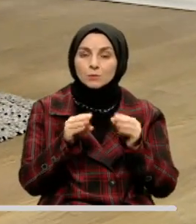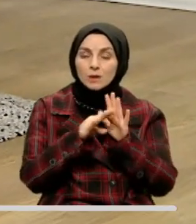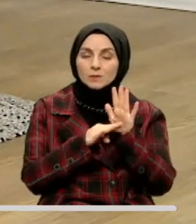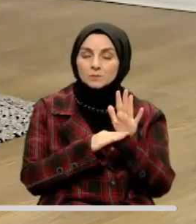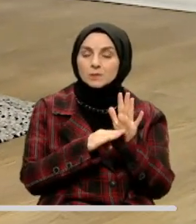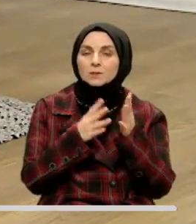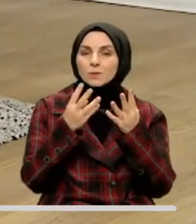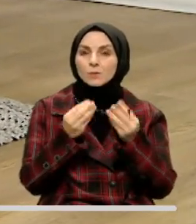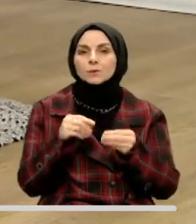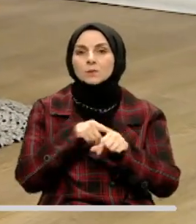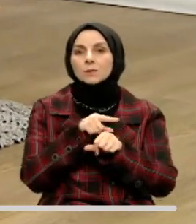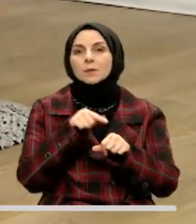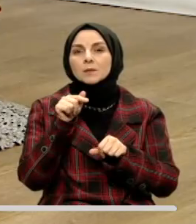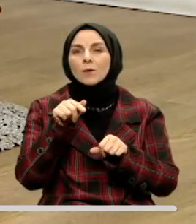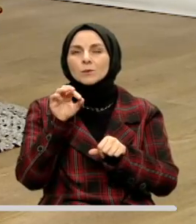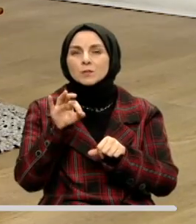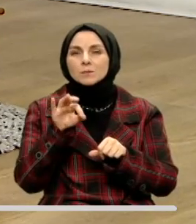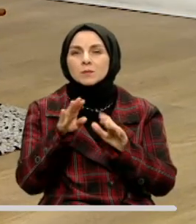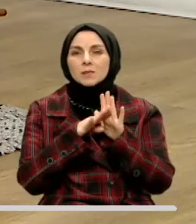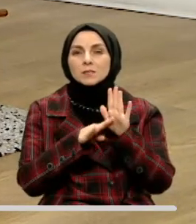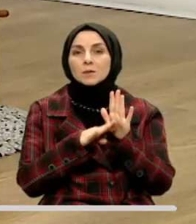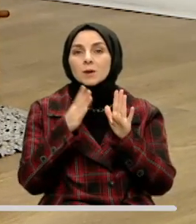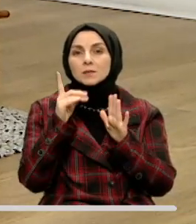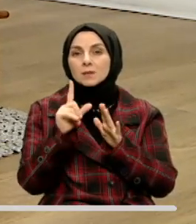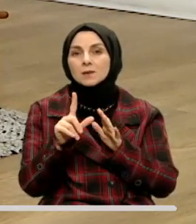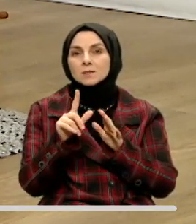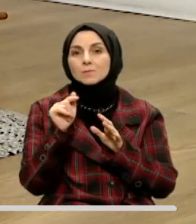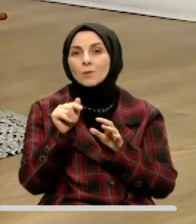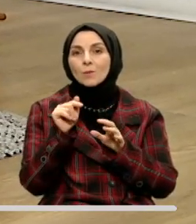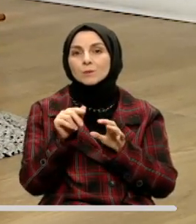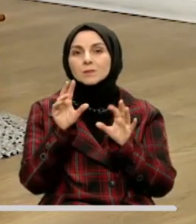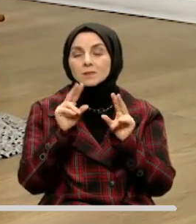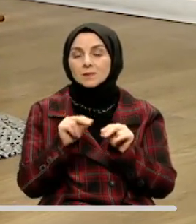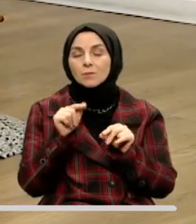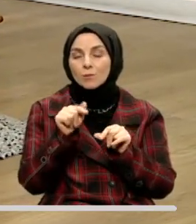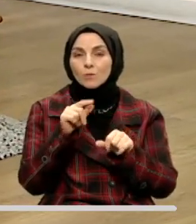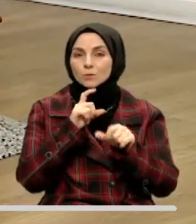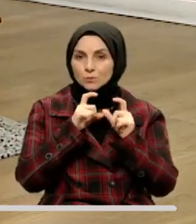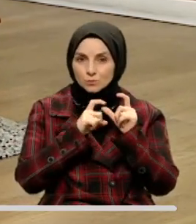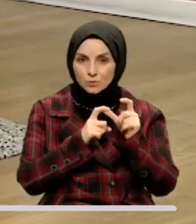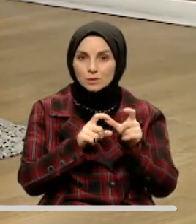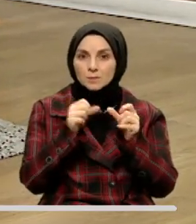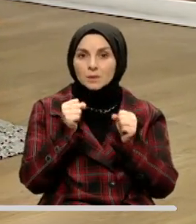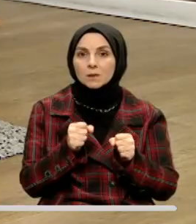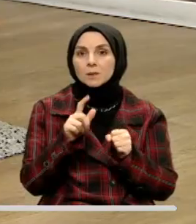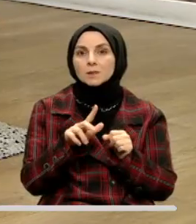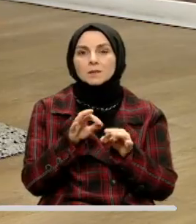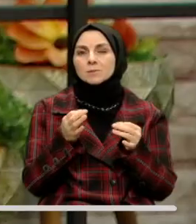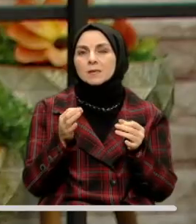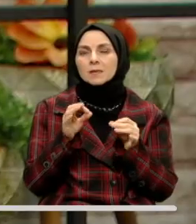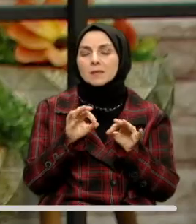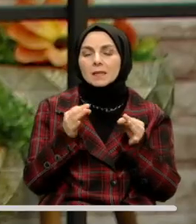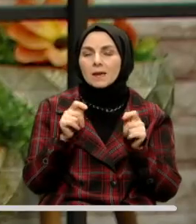söyleriz ya anda kalmak dediğimiz. Şey. Orada da işte anda kalarak tam o soruda mı kalmalıyız? Nasıl olmalı? Ne kastettiğiniz burada?